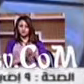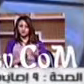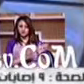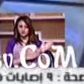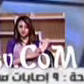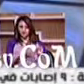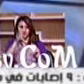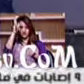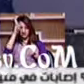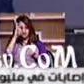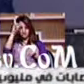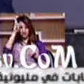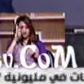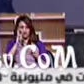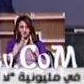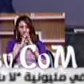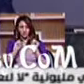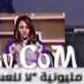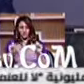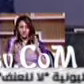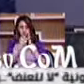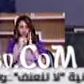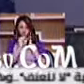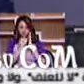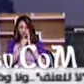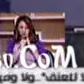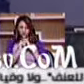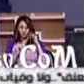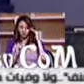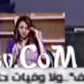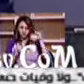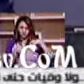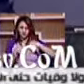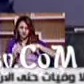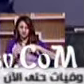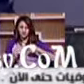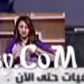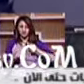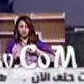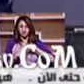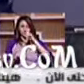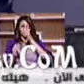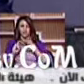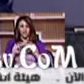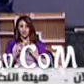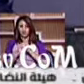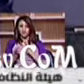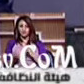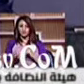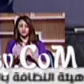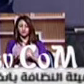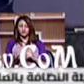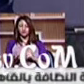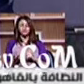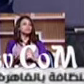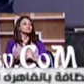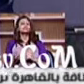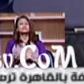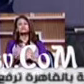عبد الرحمن مدير مكتب صحيفه المصر اليوم بالاسماعيليه استاذ هاني مساء الخير مساء الخير يا دكتور مساء النور مساء الخير الاوضاع عندك النهارده ايه بعد